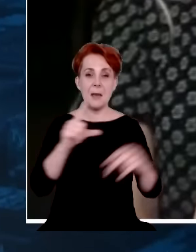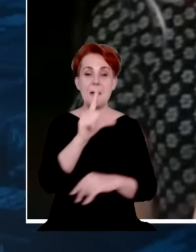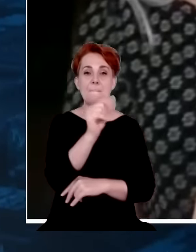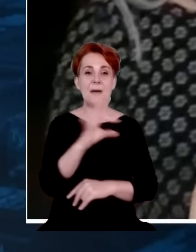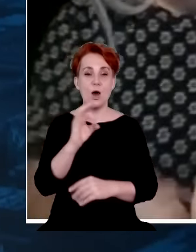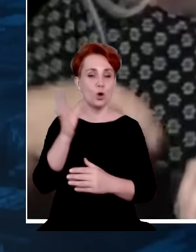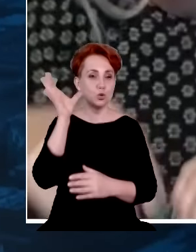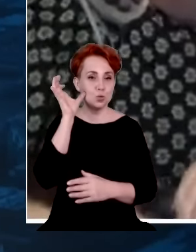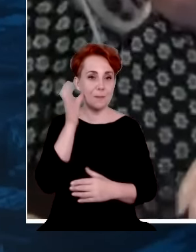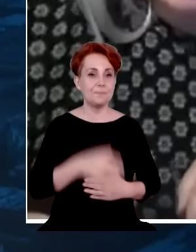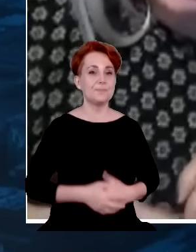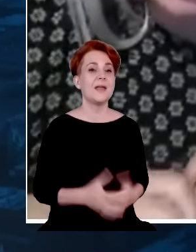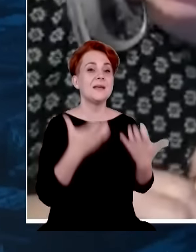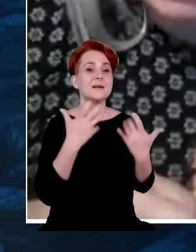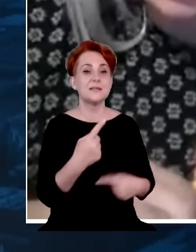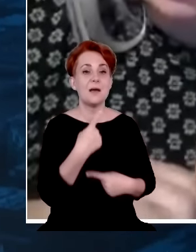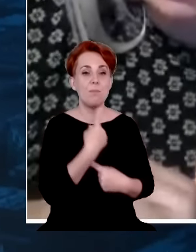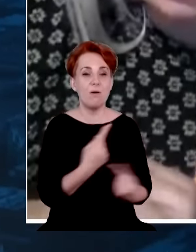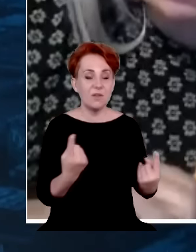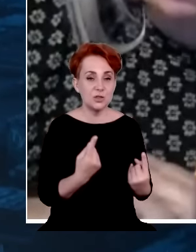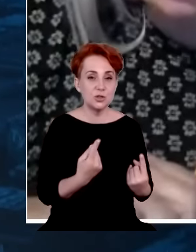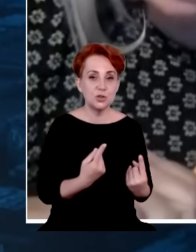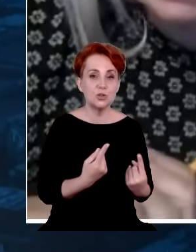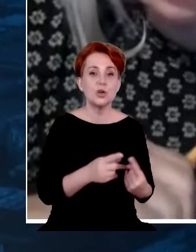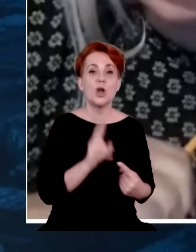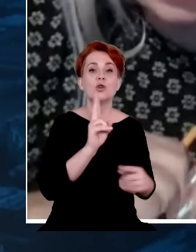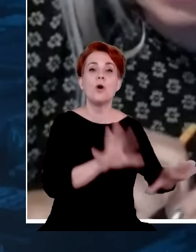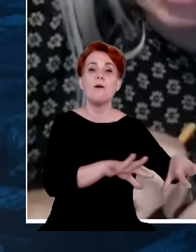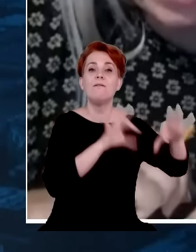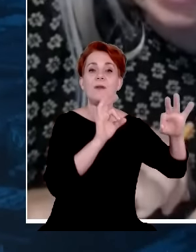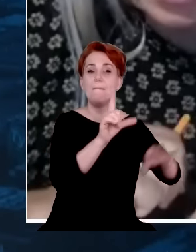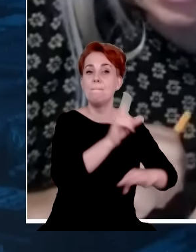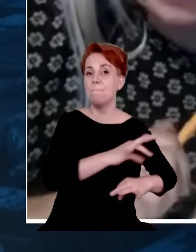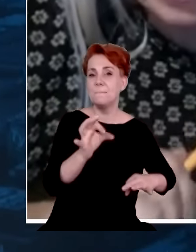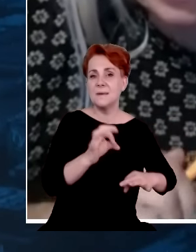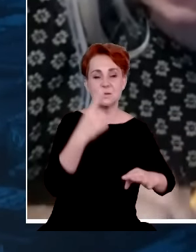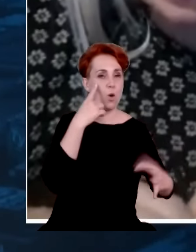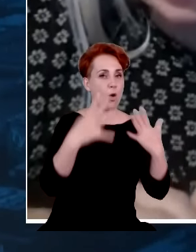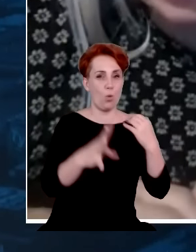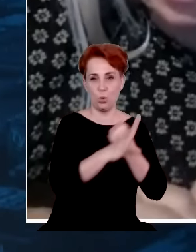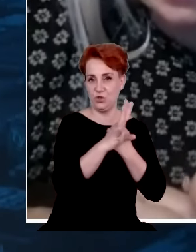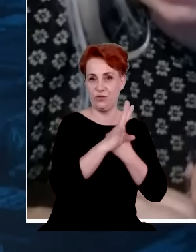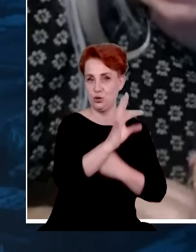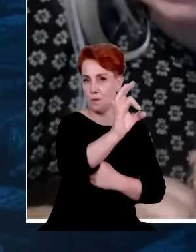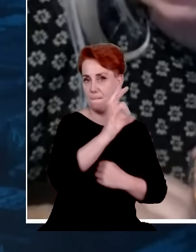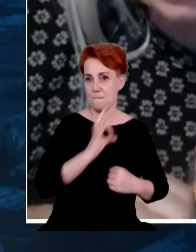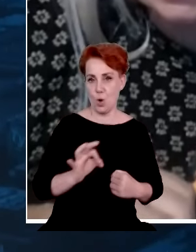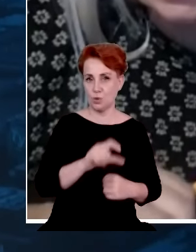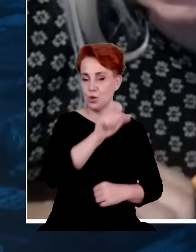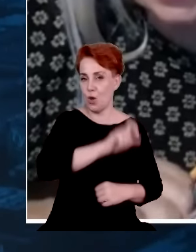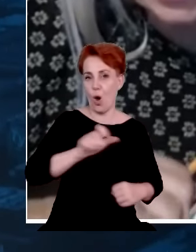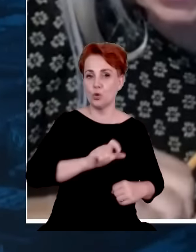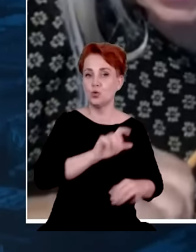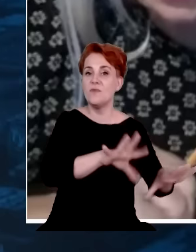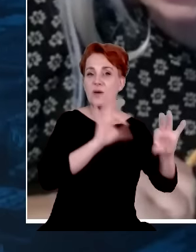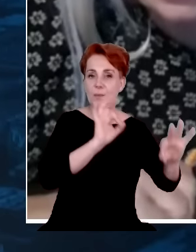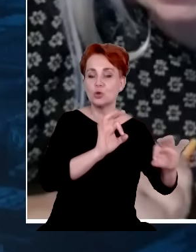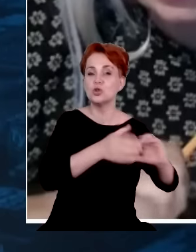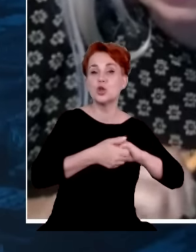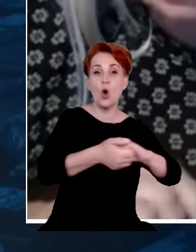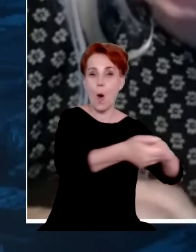proszę no chciał powiedzieć że ponad połowa wyborców PISu i blisko chyba 90 wyborców koalicji jest